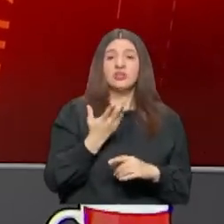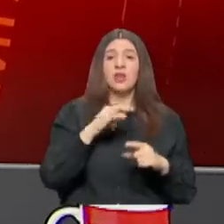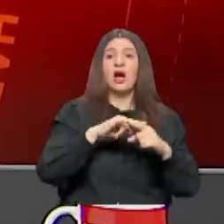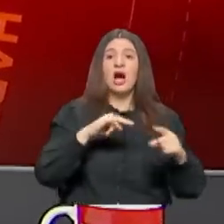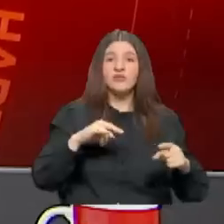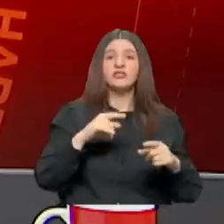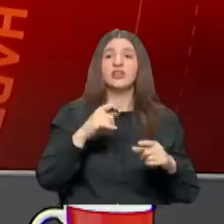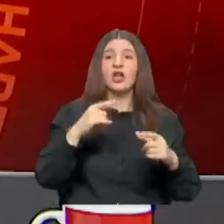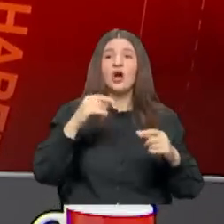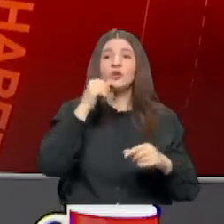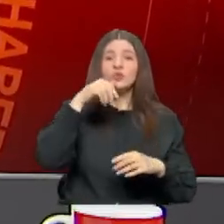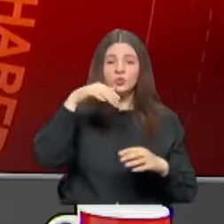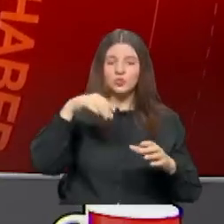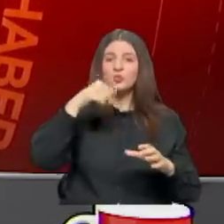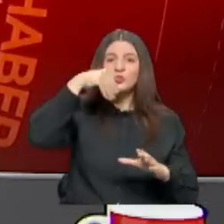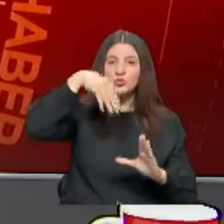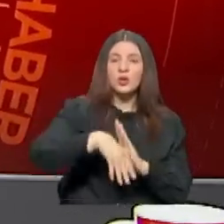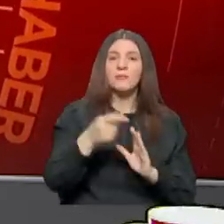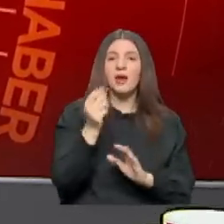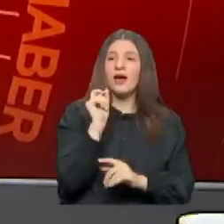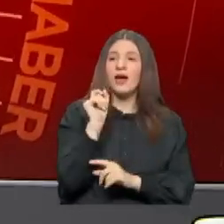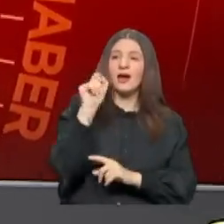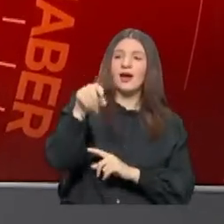havuzlara, kuyulara insanlar para atar.